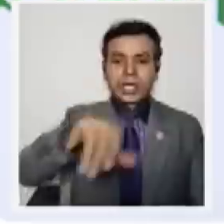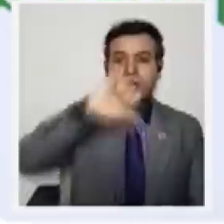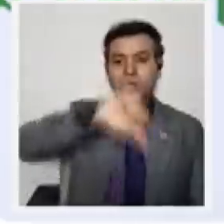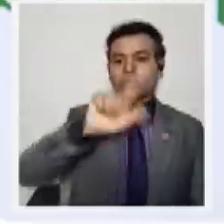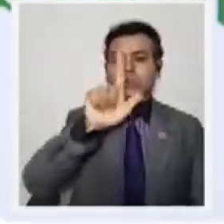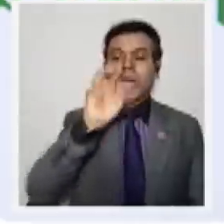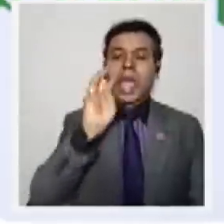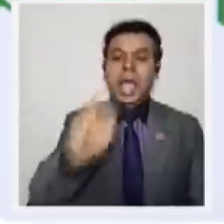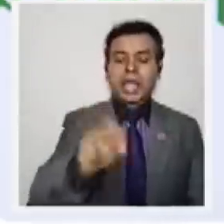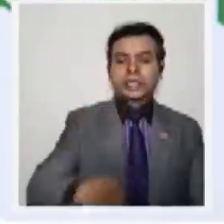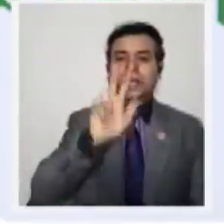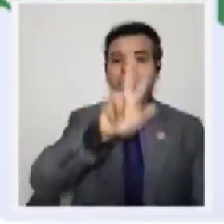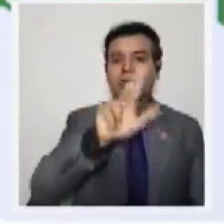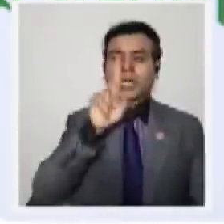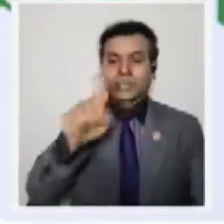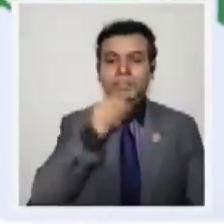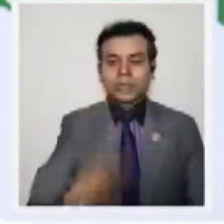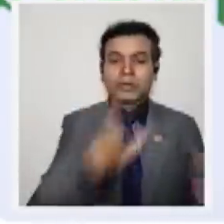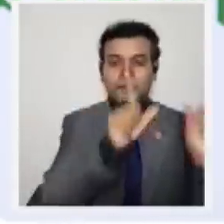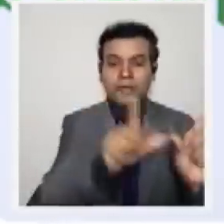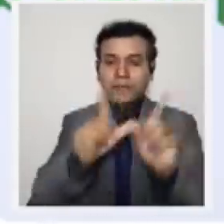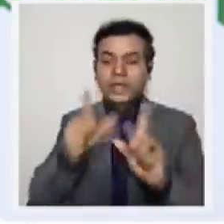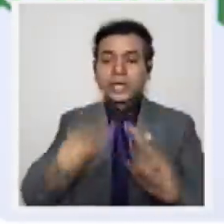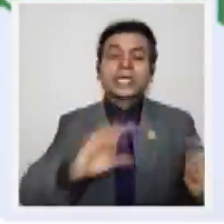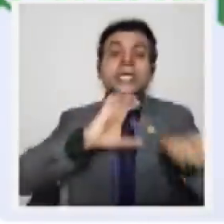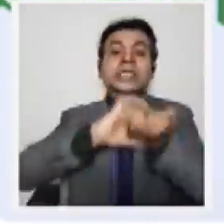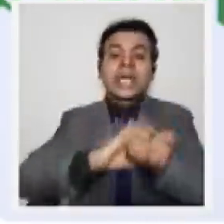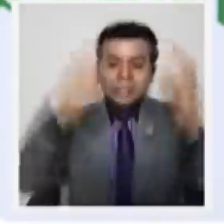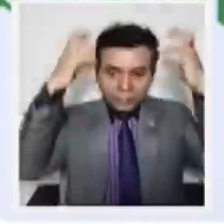1,77,089টি, এবং এ পর্যন্ত ফোন কল গ্রহণ করা হয়েছে